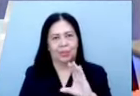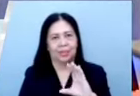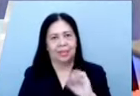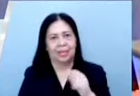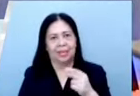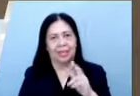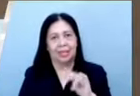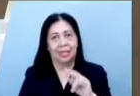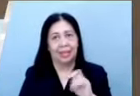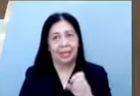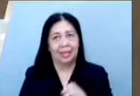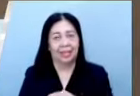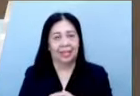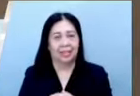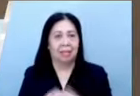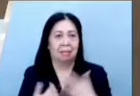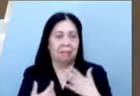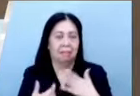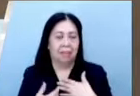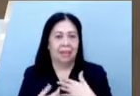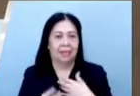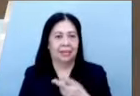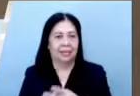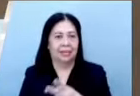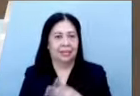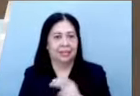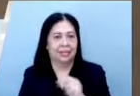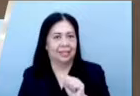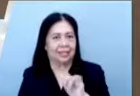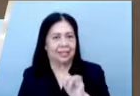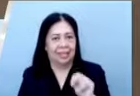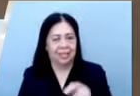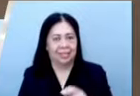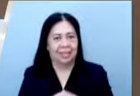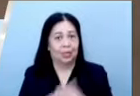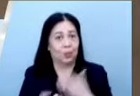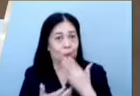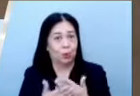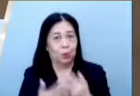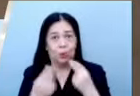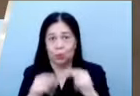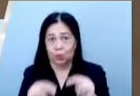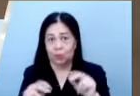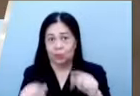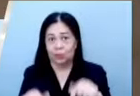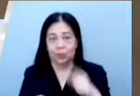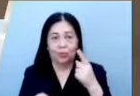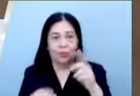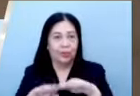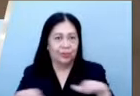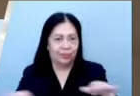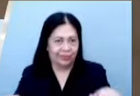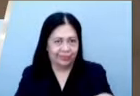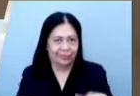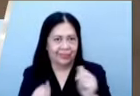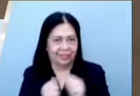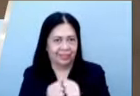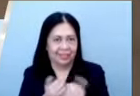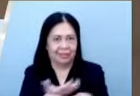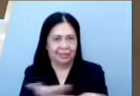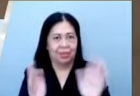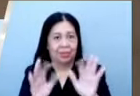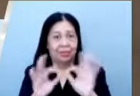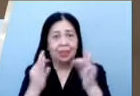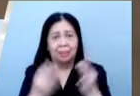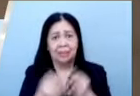My Guardian Alien. So gusto kong ihatid yan sa kanila na good news ito na pang sa inyo itong mga bata kasama ang pamilya nyo. Kasi ang ganda kasi